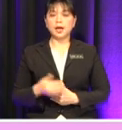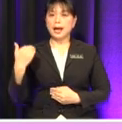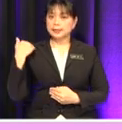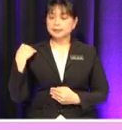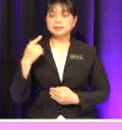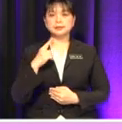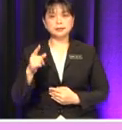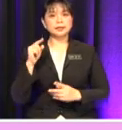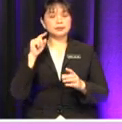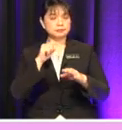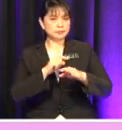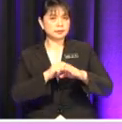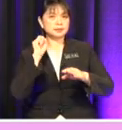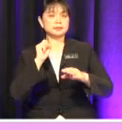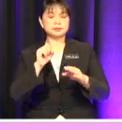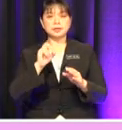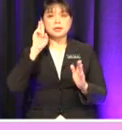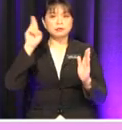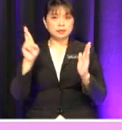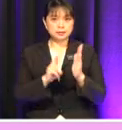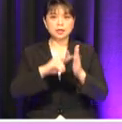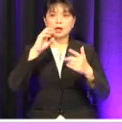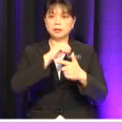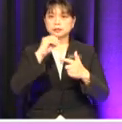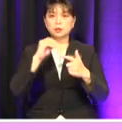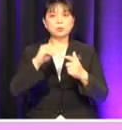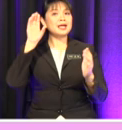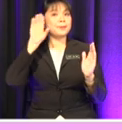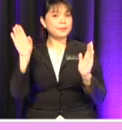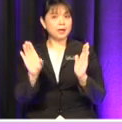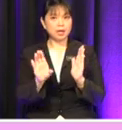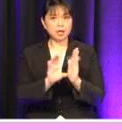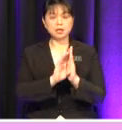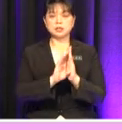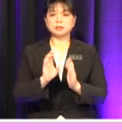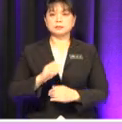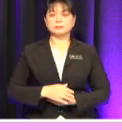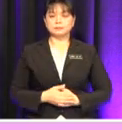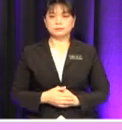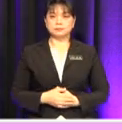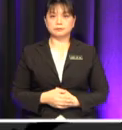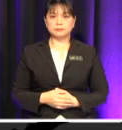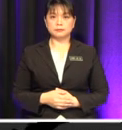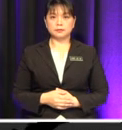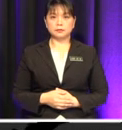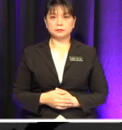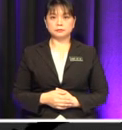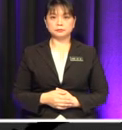dan ataupun foto jadi mudah untuk didapat kelulu lah